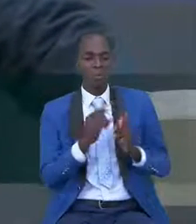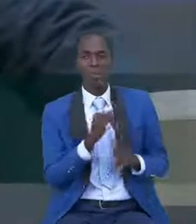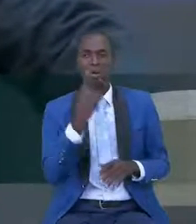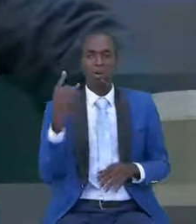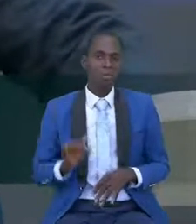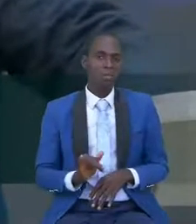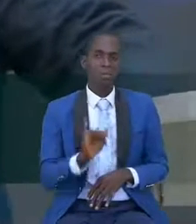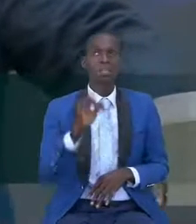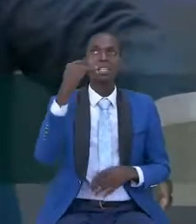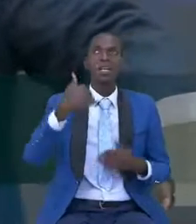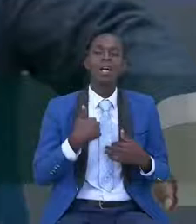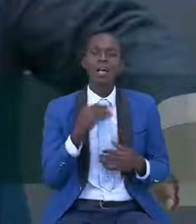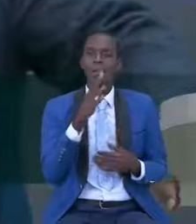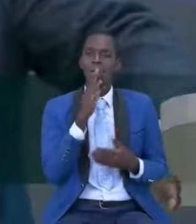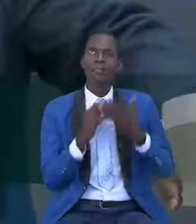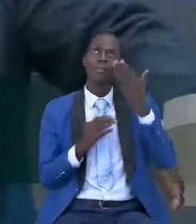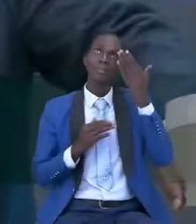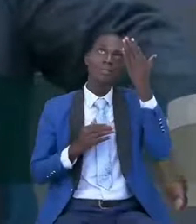a été.